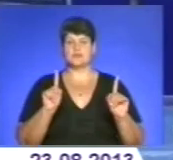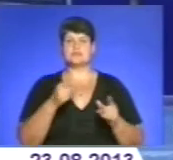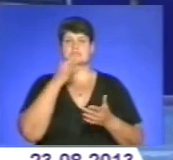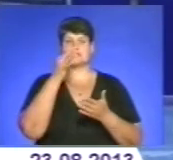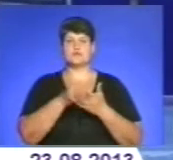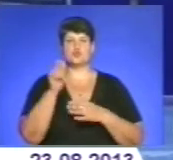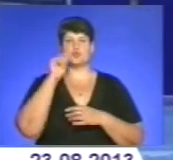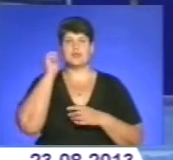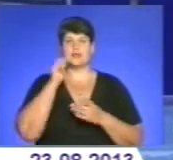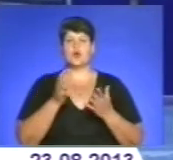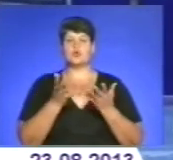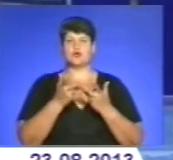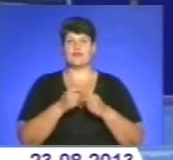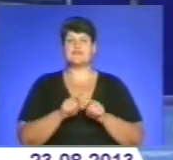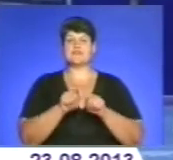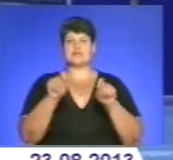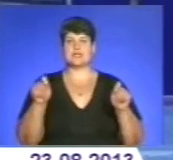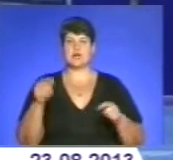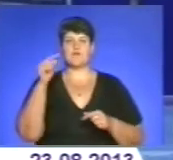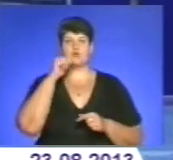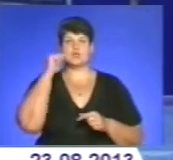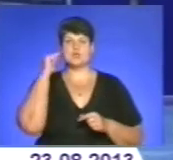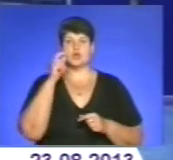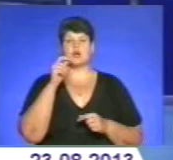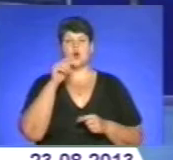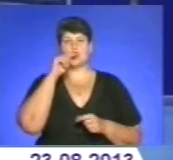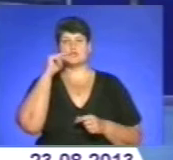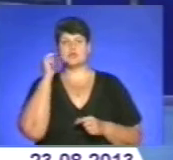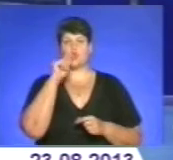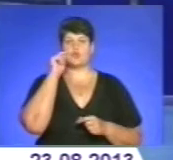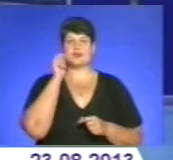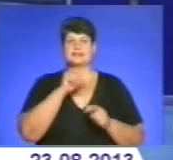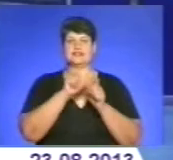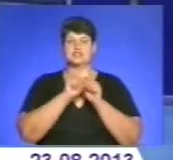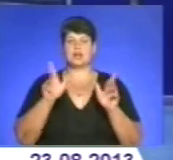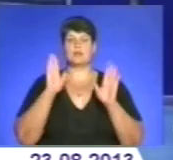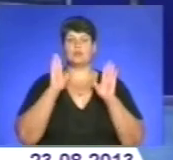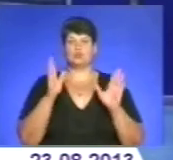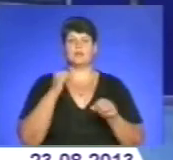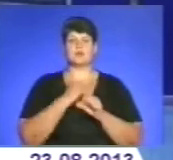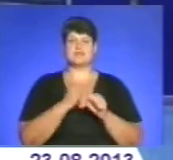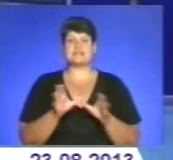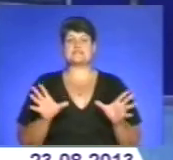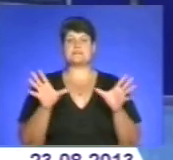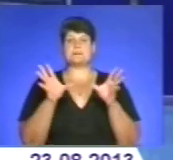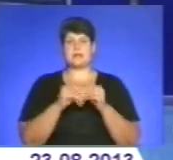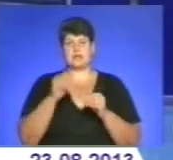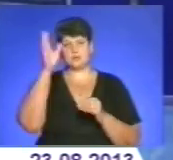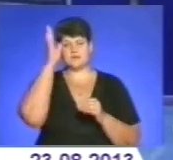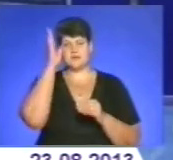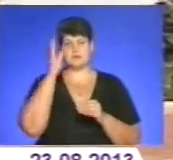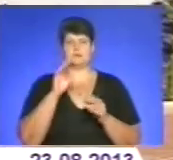що Україна розраховує на відкриття в Росії російсько-українських шкіл, які працюватимуть за спільним освітнім